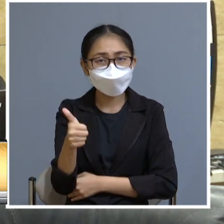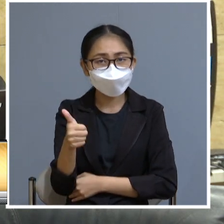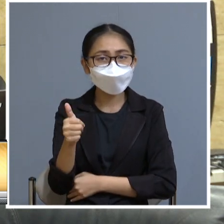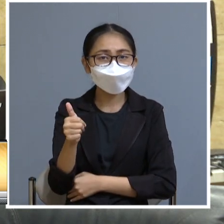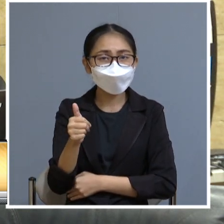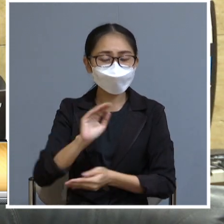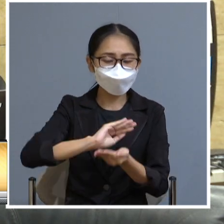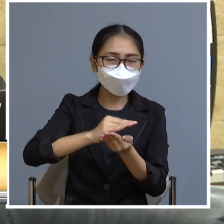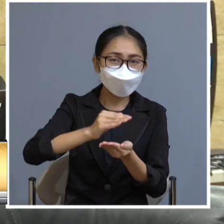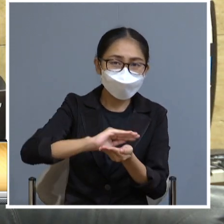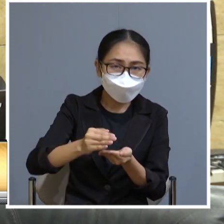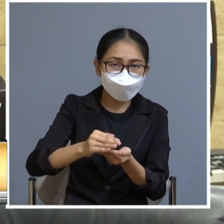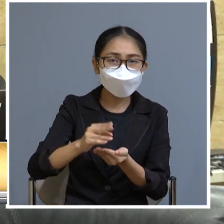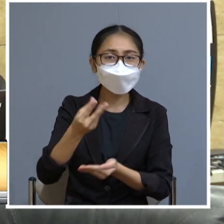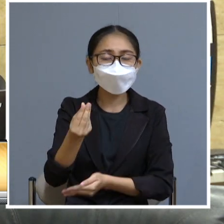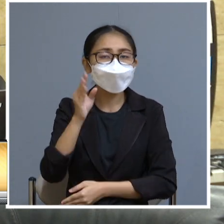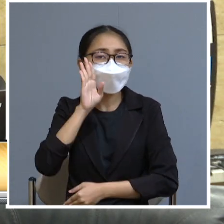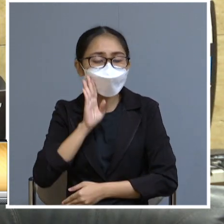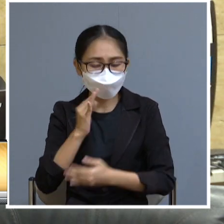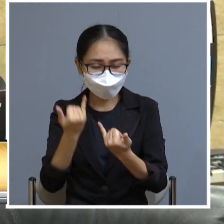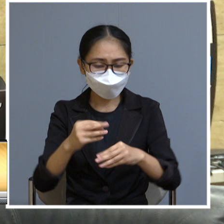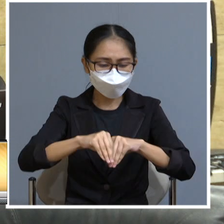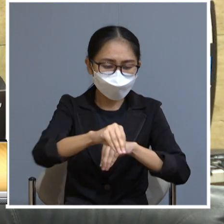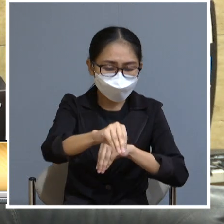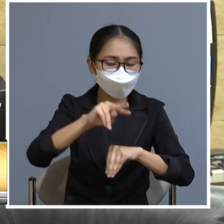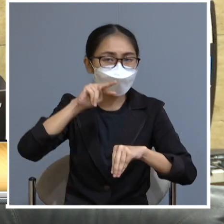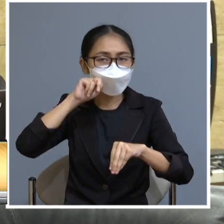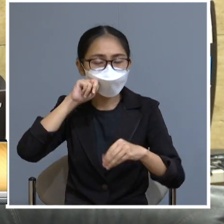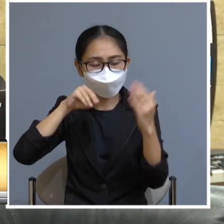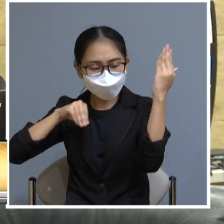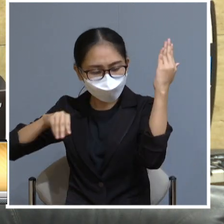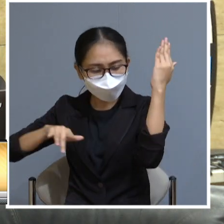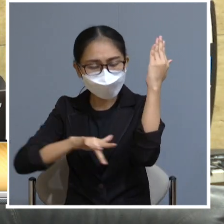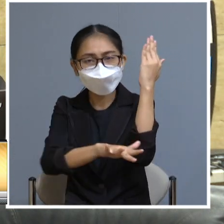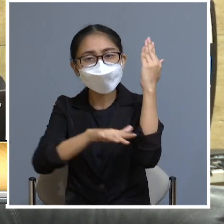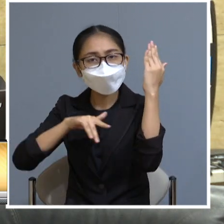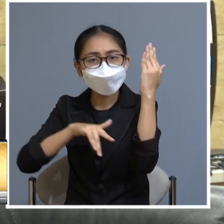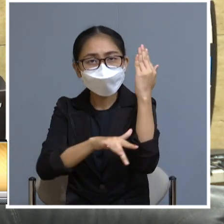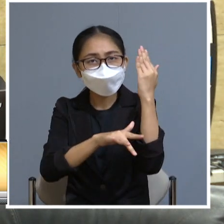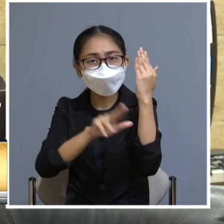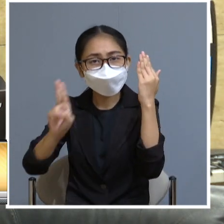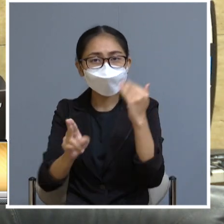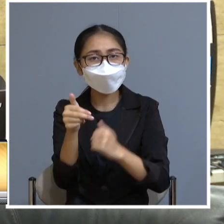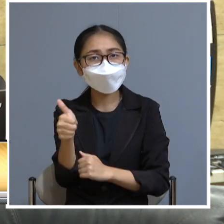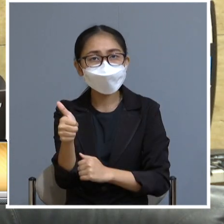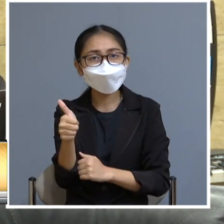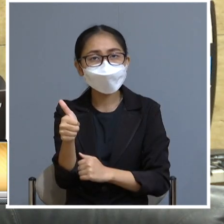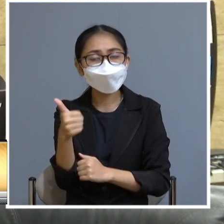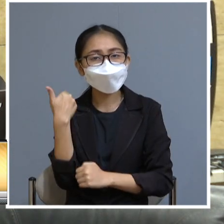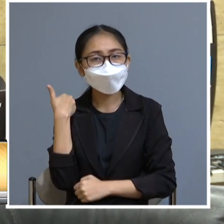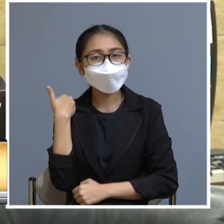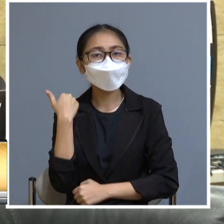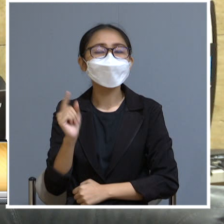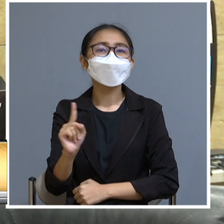เมวาก็แ่้ำจะใช้น้ำจากฝ่ายบานอ่อ Jeremy